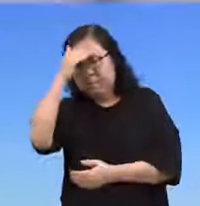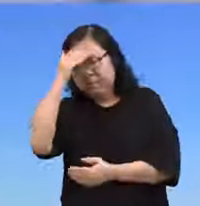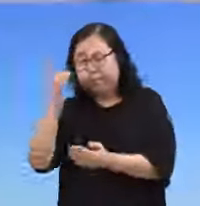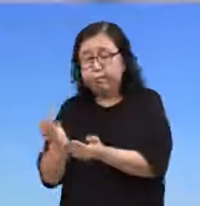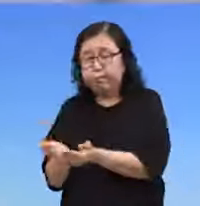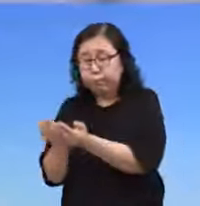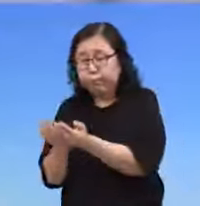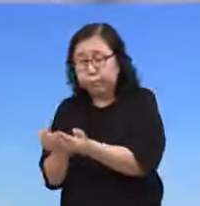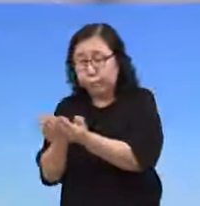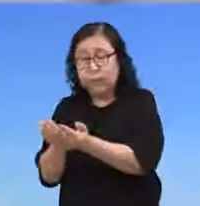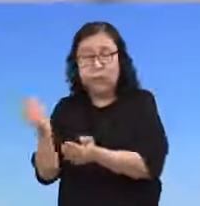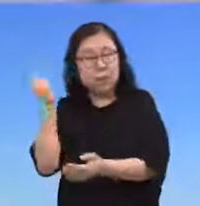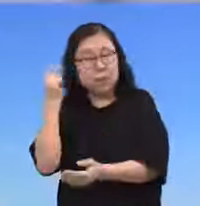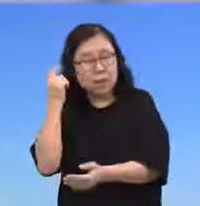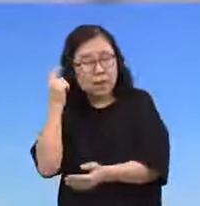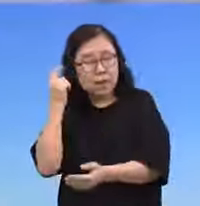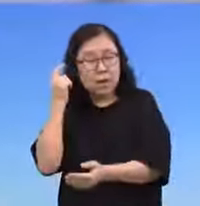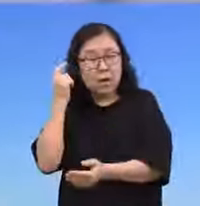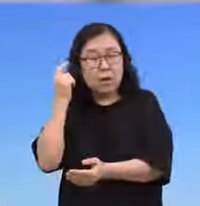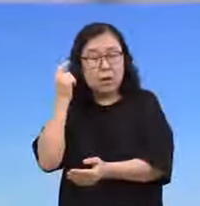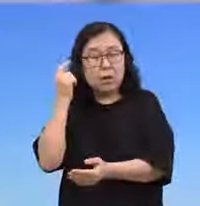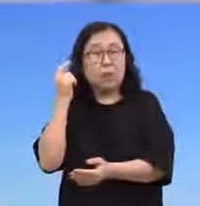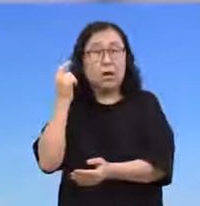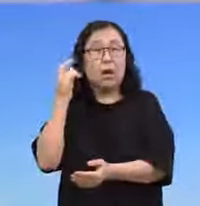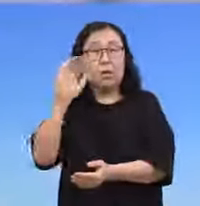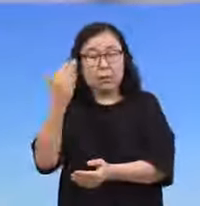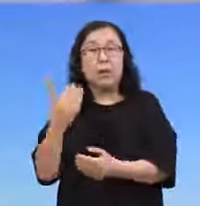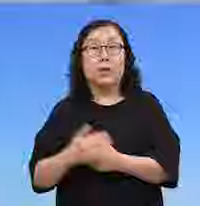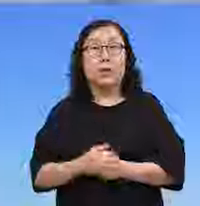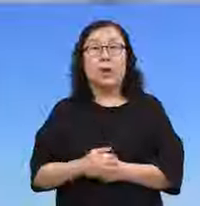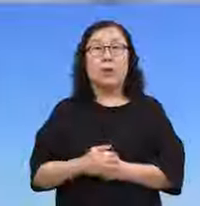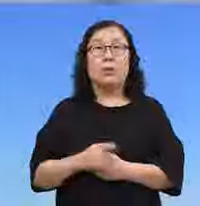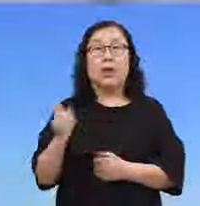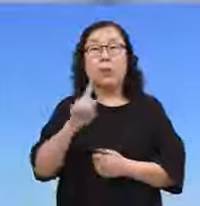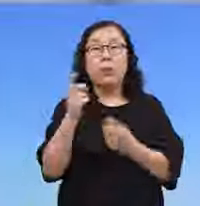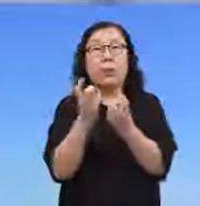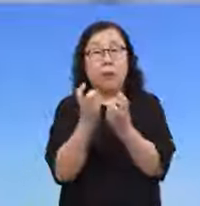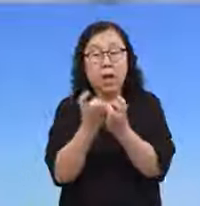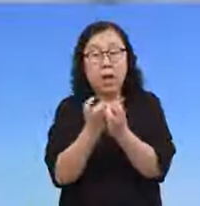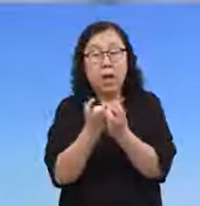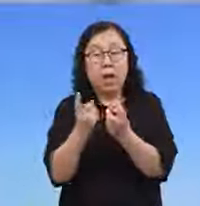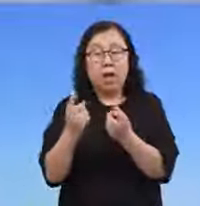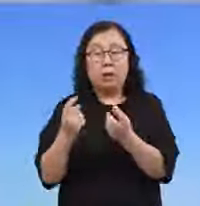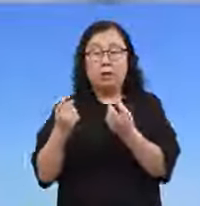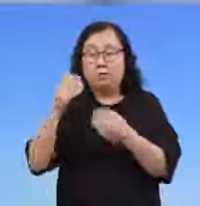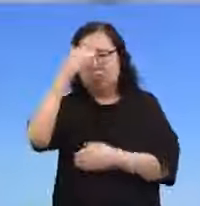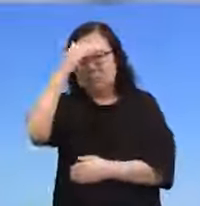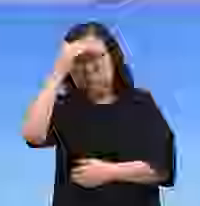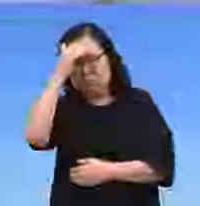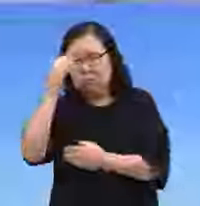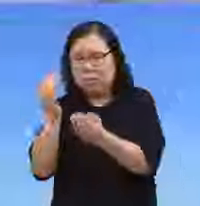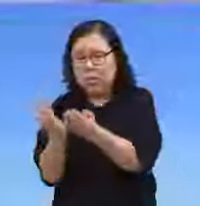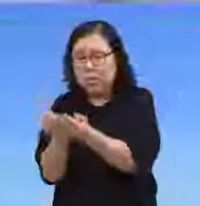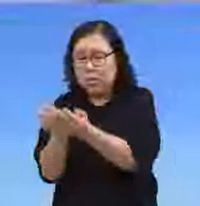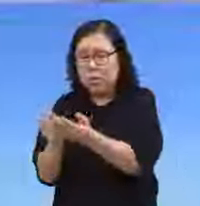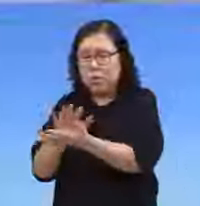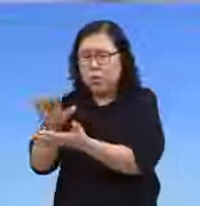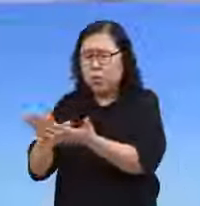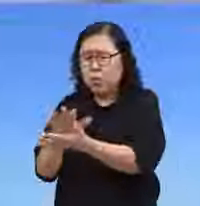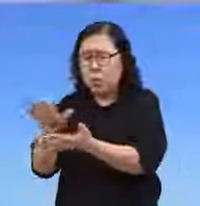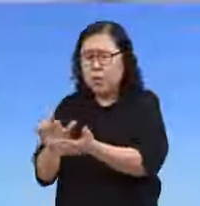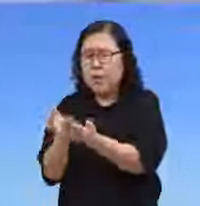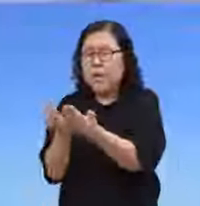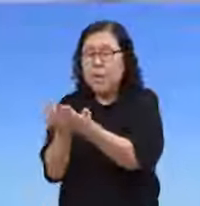이런 탄식의 소리를 종종 듣지 않습니까? 어떻게 하면 다시 이 유람선으로 전락해버린